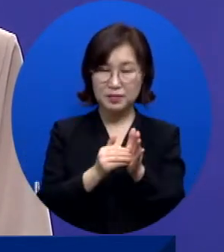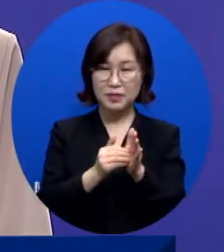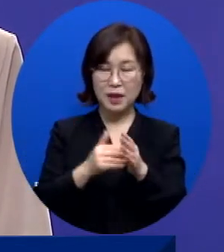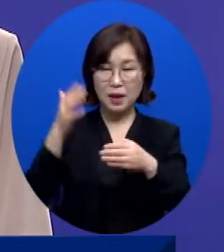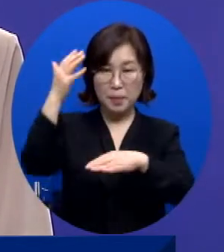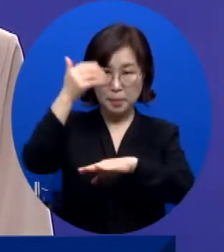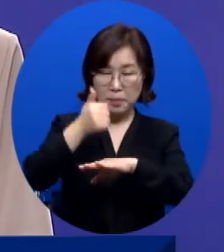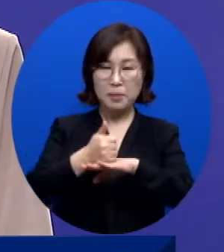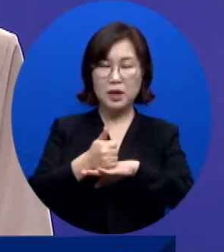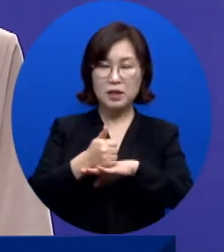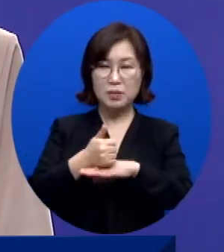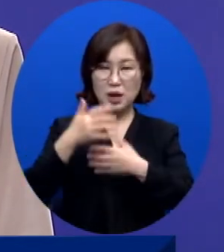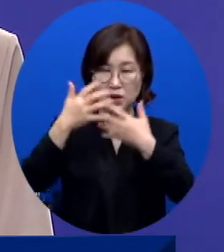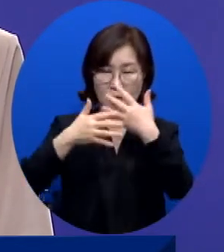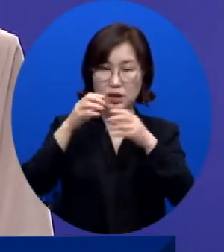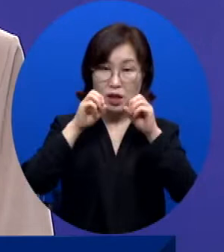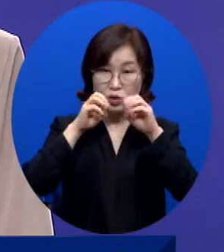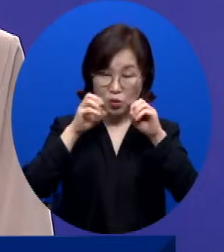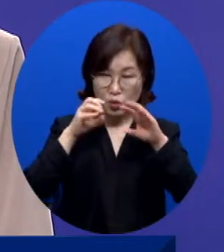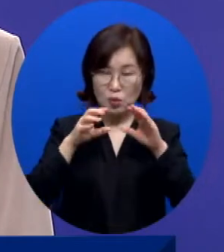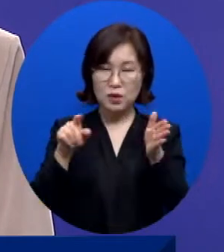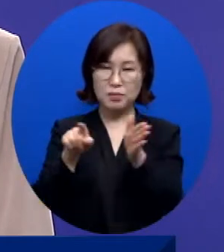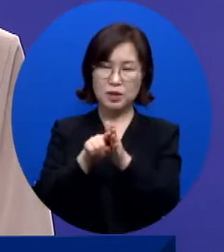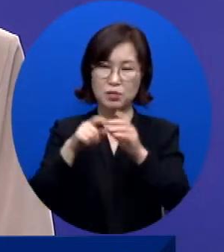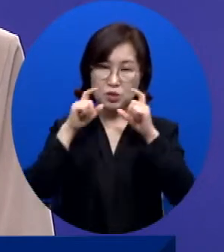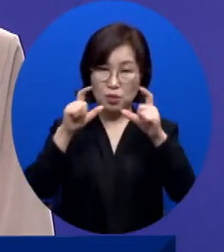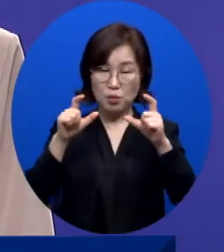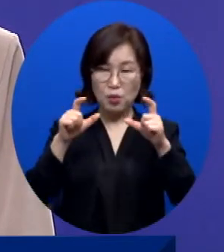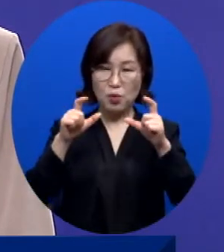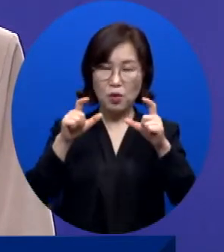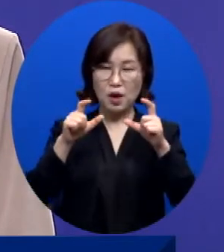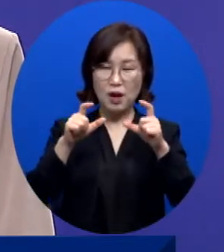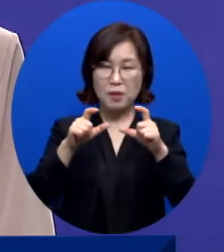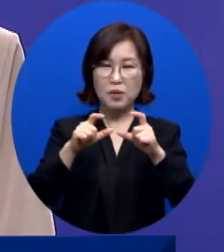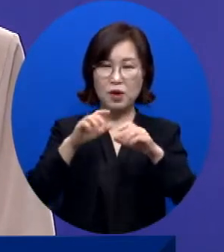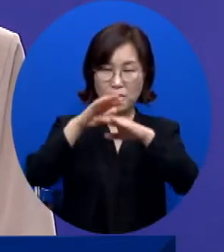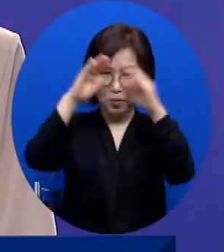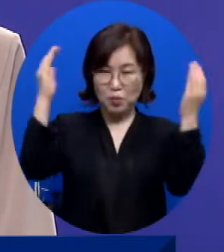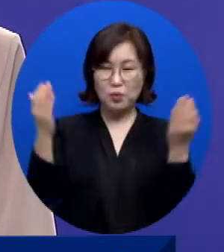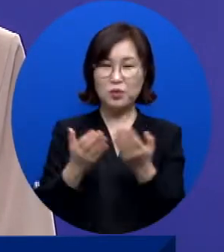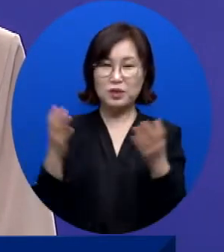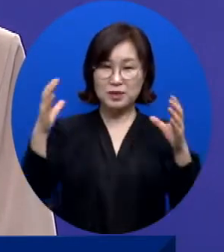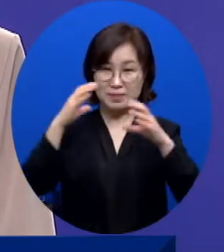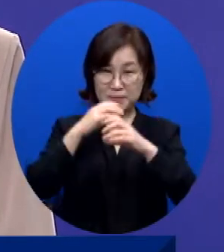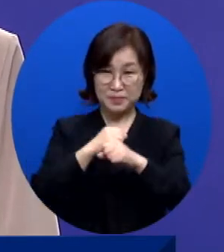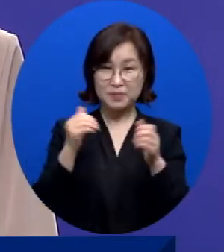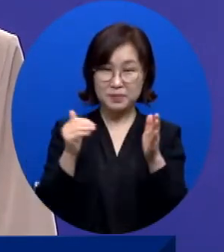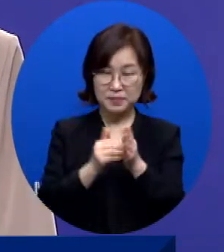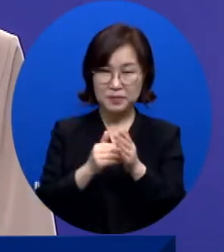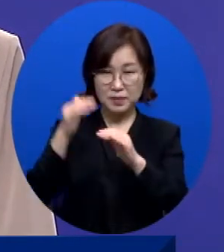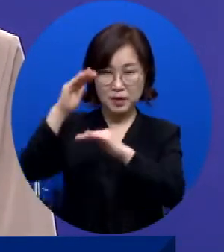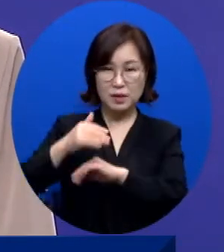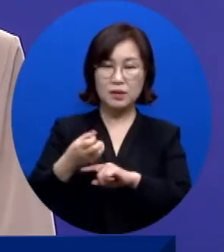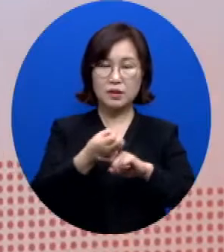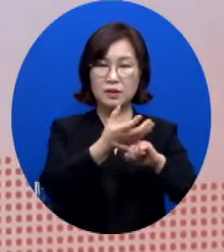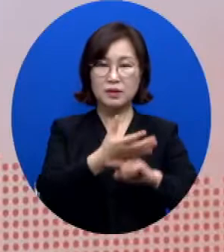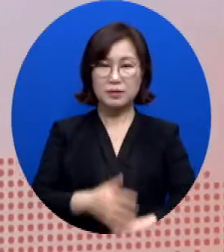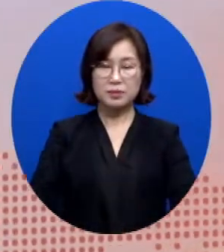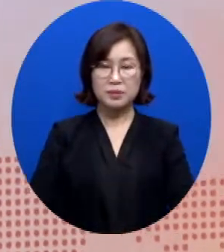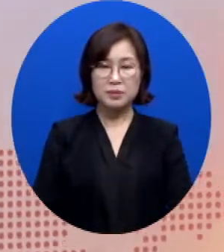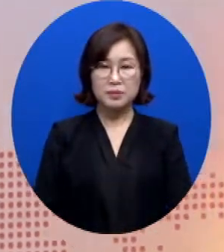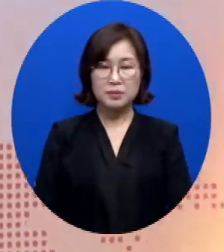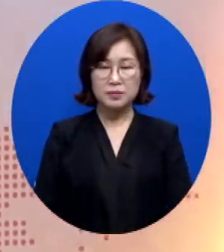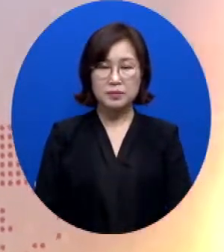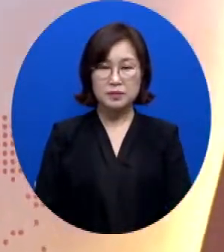영상 선교의 비전을 믿음으로 선포하며 한 주 동안의 대장정을 마무리했는데요. 박세현 기자입니다.